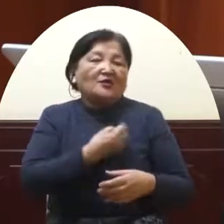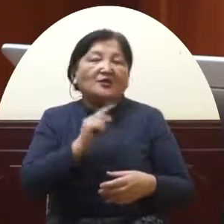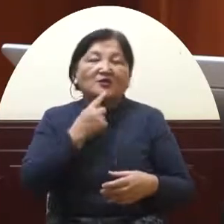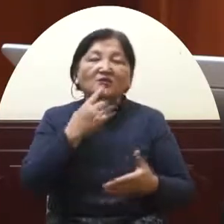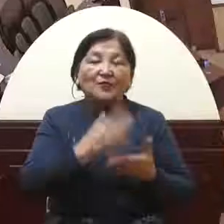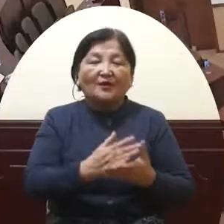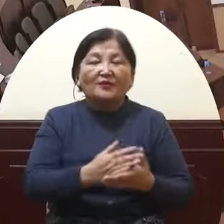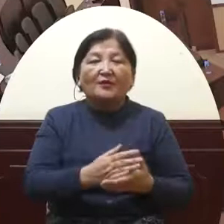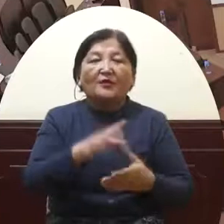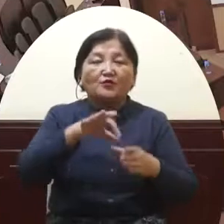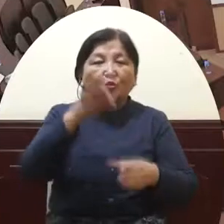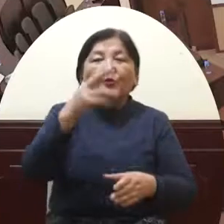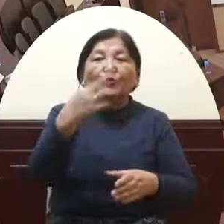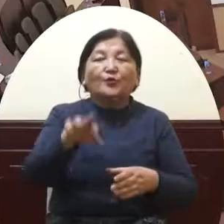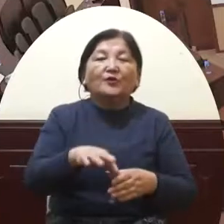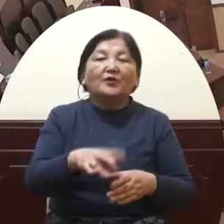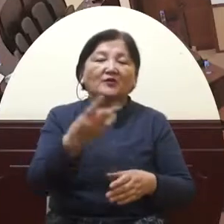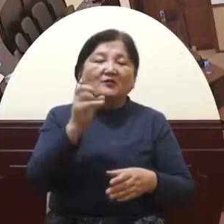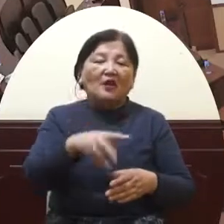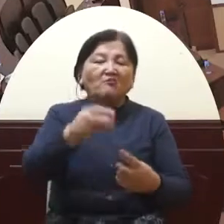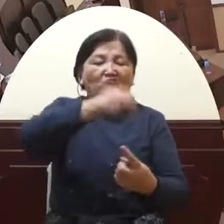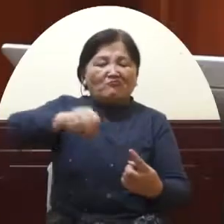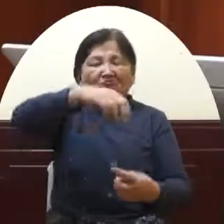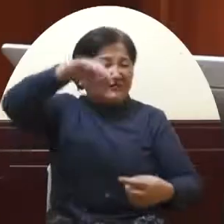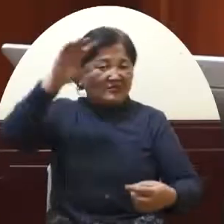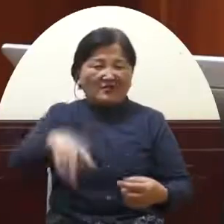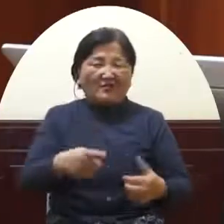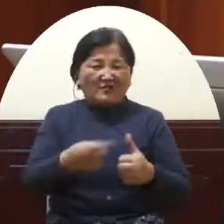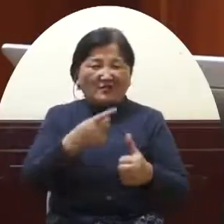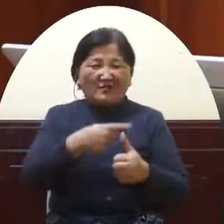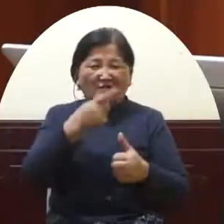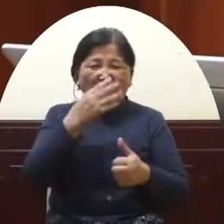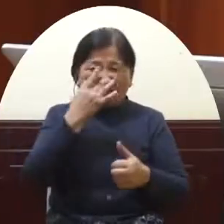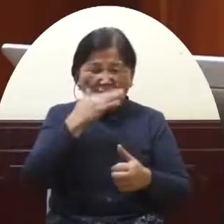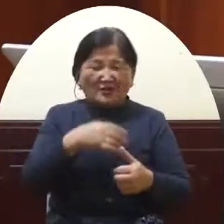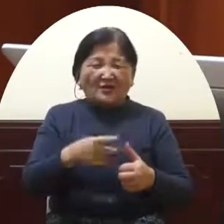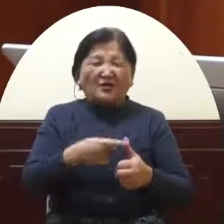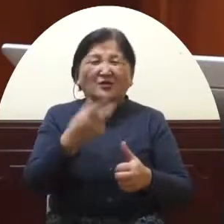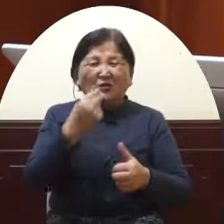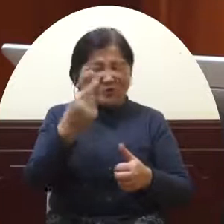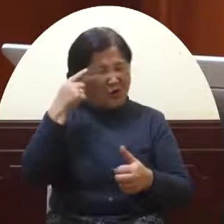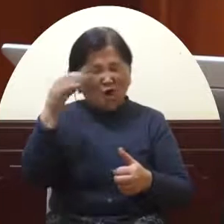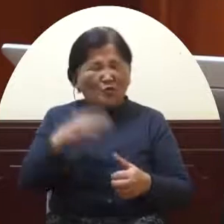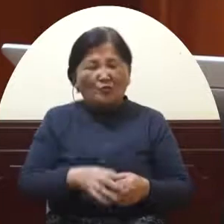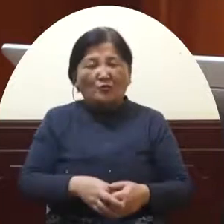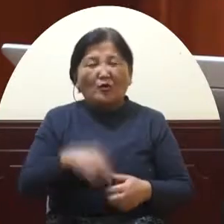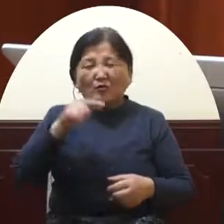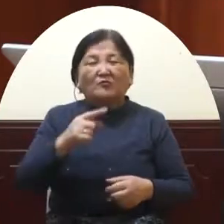өгсөн адилхан хин нь үнэн яриад байгаа, хин нь худлаа яриад байгааг одоо ойлгохоо болсон. Дандаа ийм дүнэлтүүд